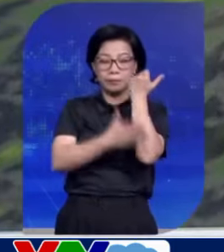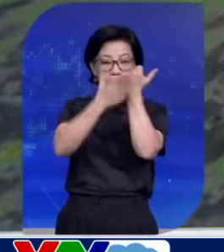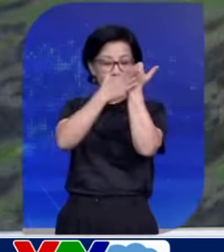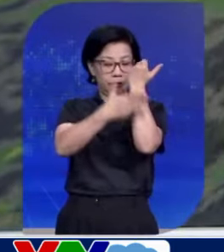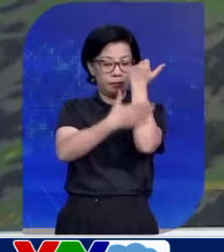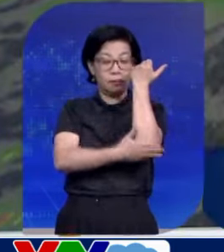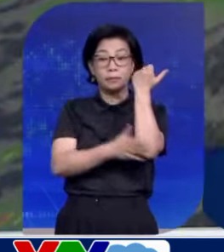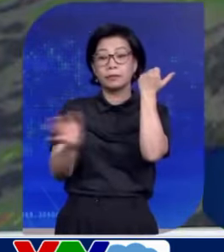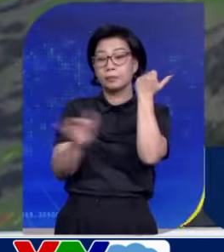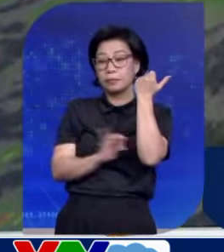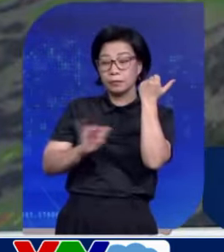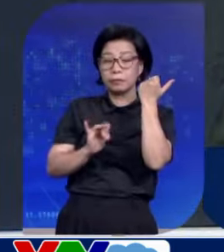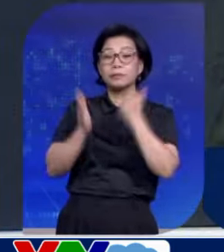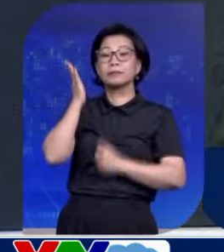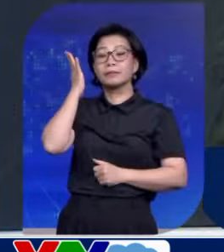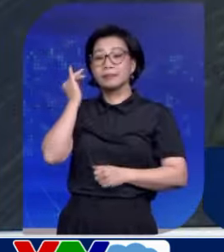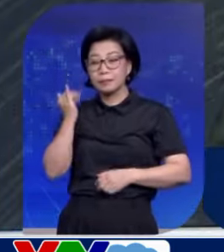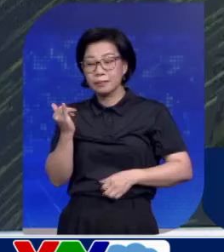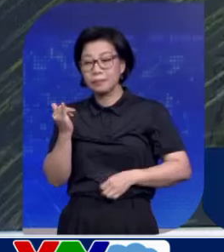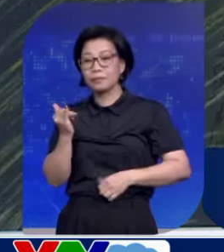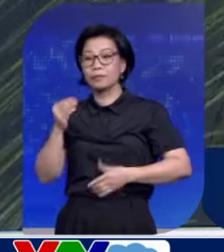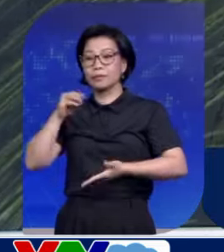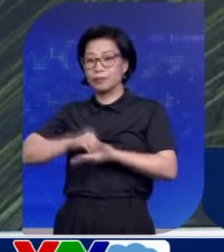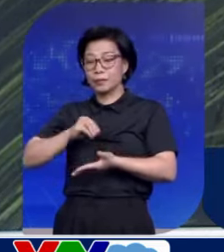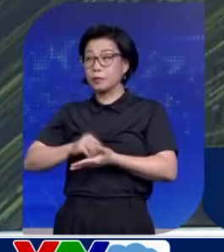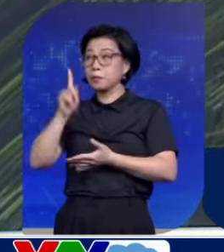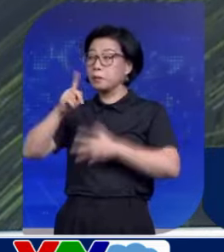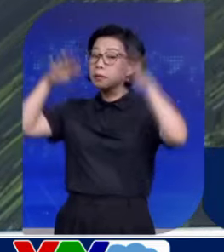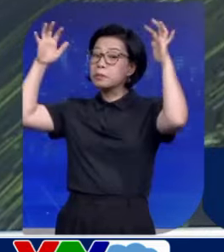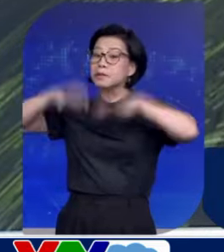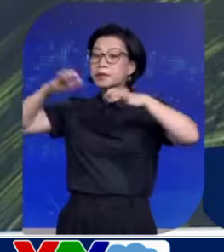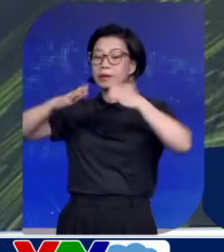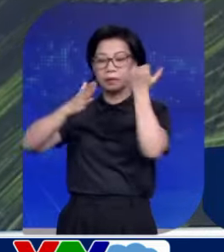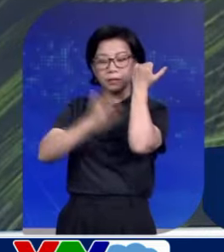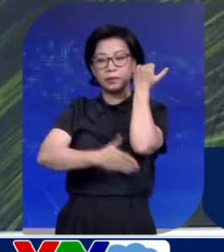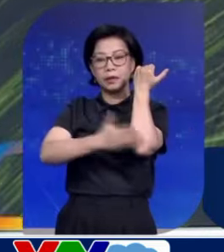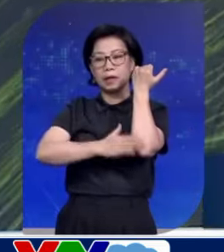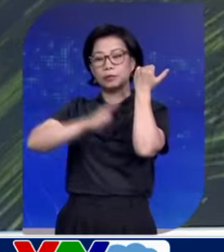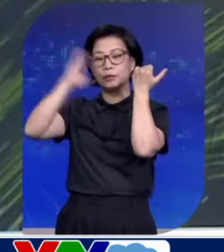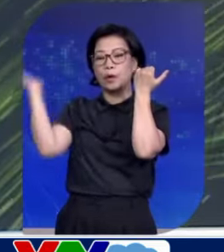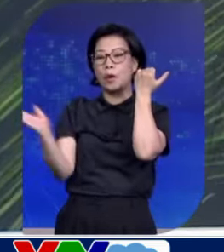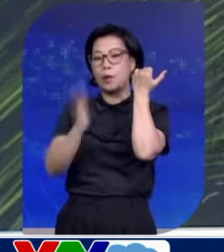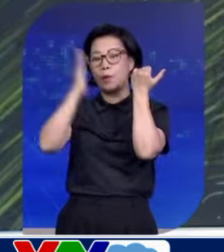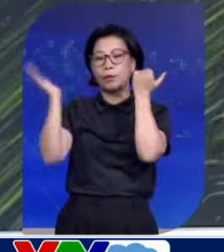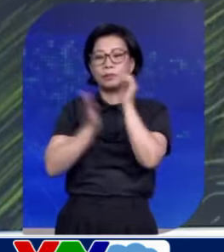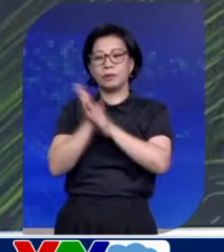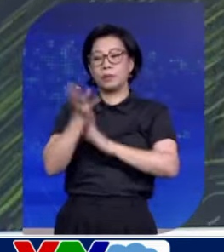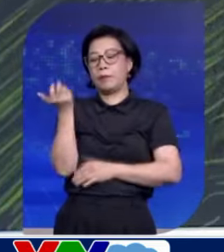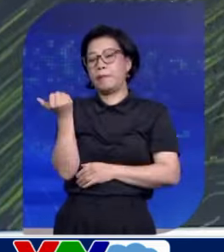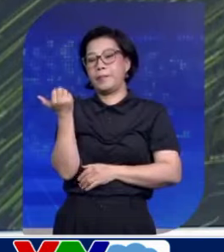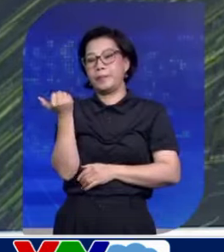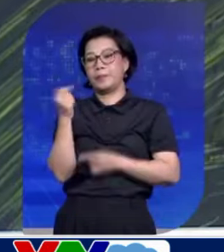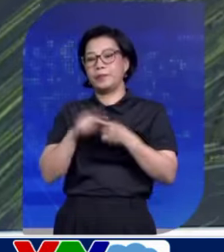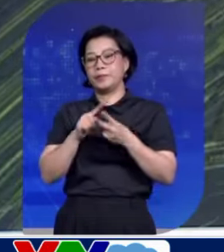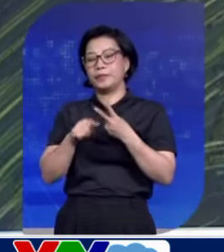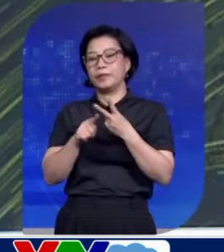mưa như vậy là do cùng lúc tồn tại nhiều hình thế gây mưa. Ở phía Nam là gió mùa Tây Nam thì liên tục đẩy ẩm vào và gây